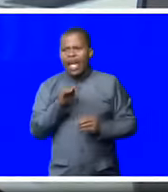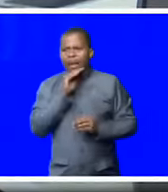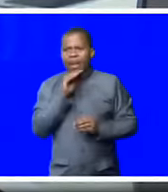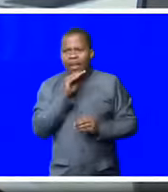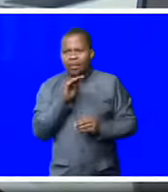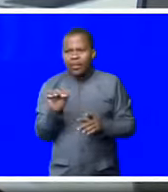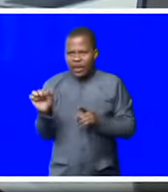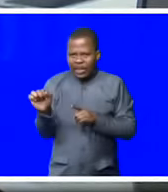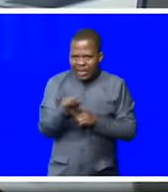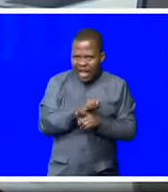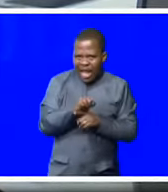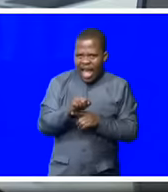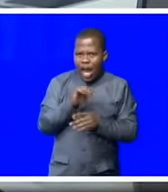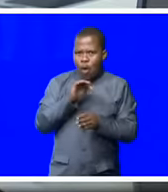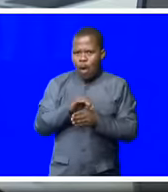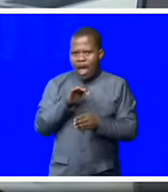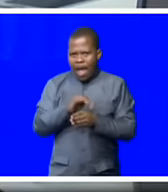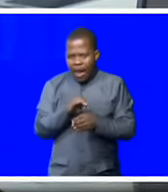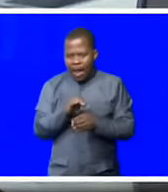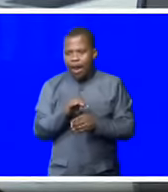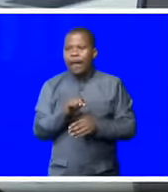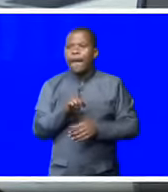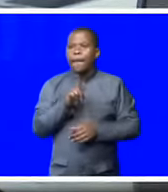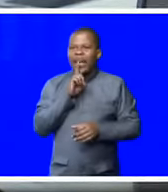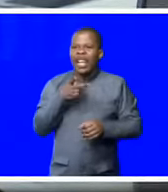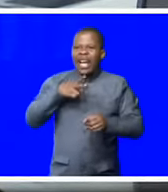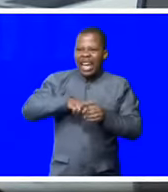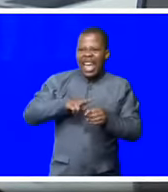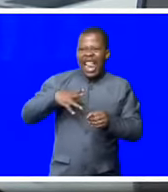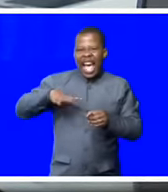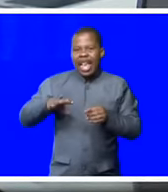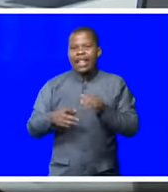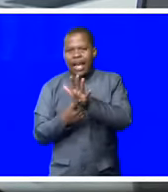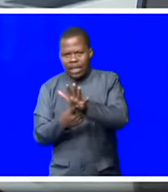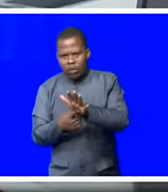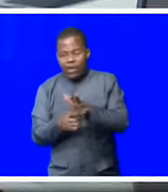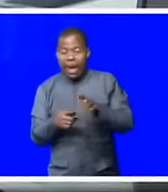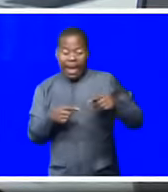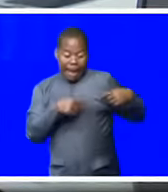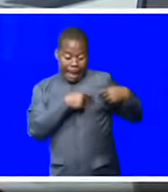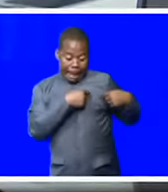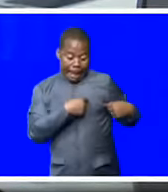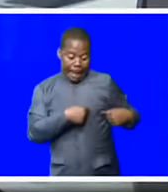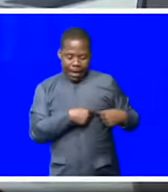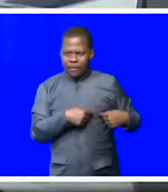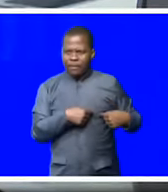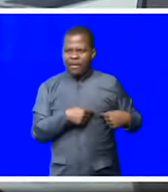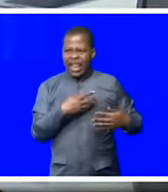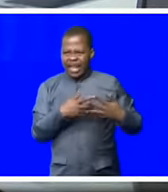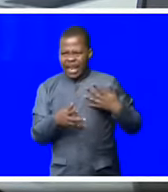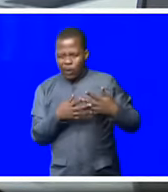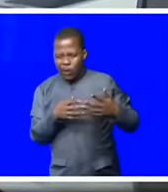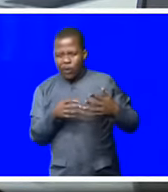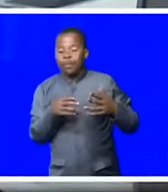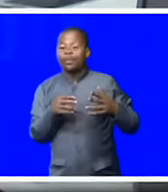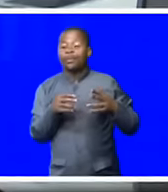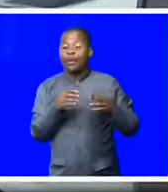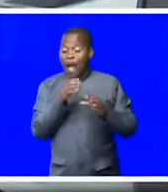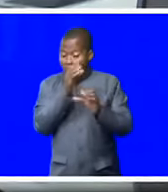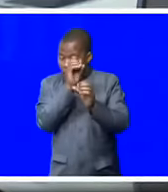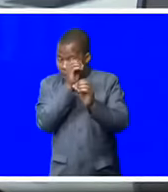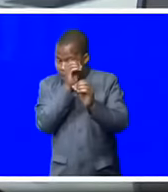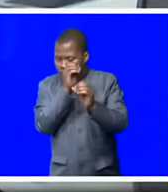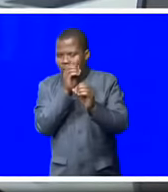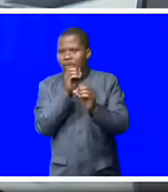kuthiwa kumele bayobona imithambo yenhlitiyo yemuntu kokuthi injani, kusetshenziswa